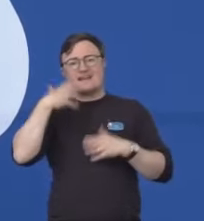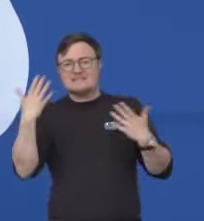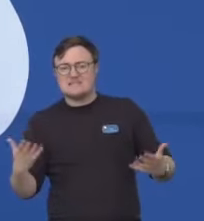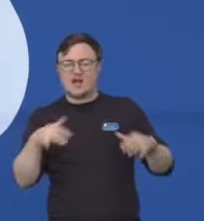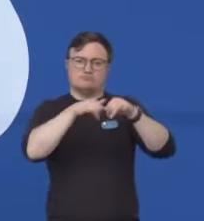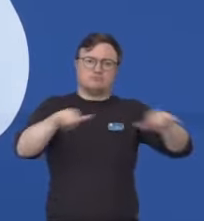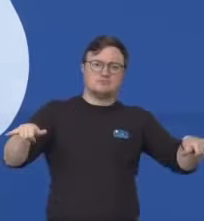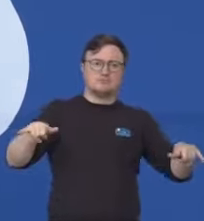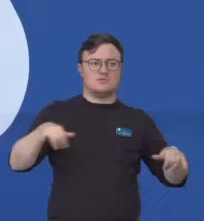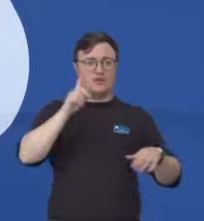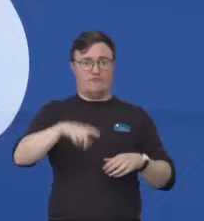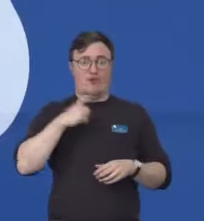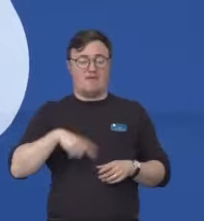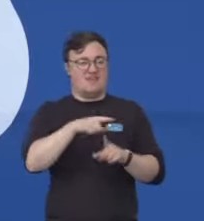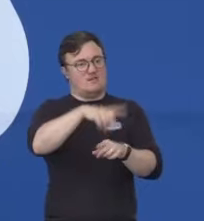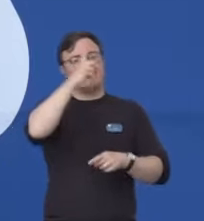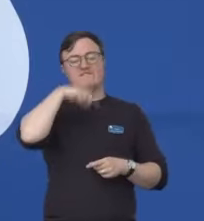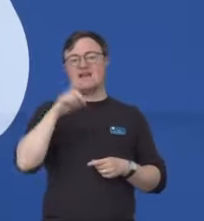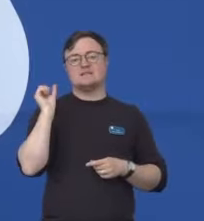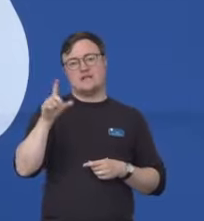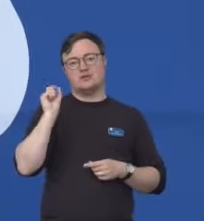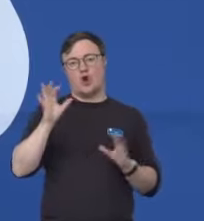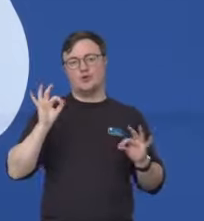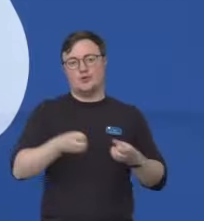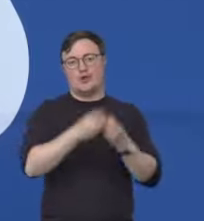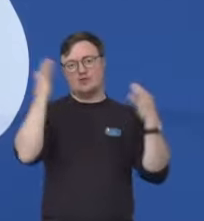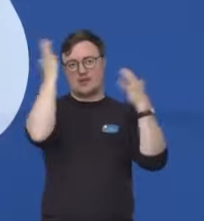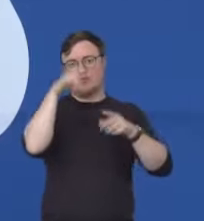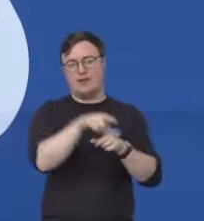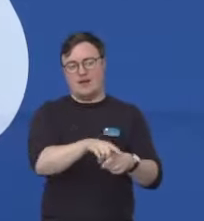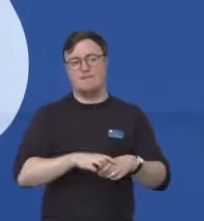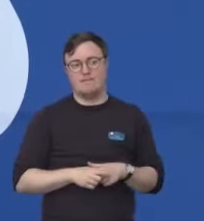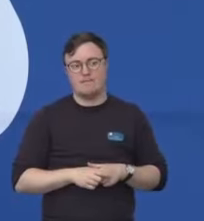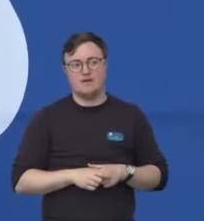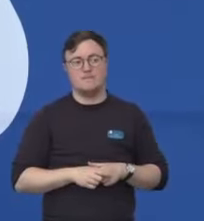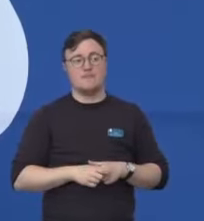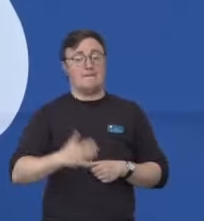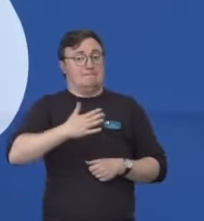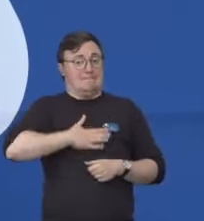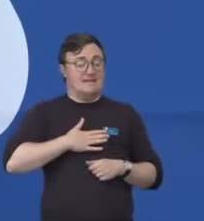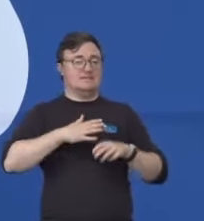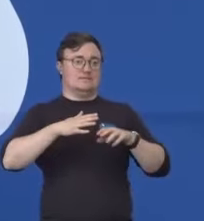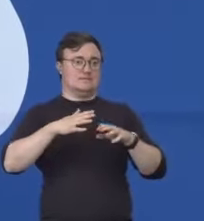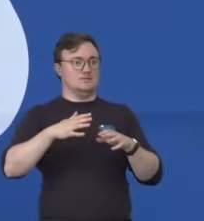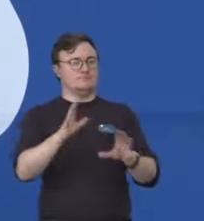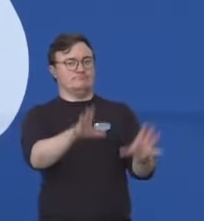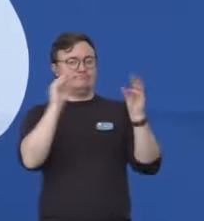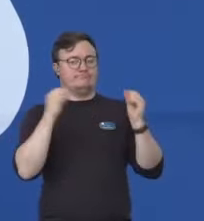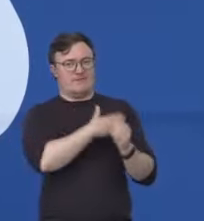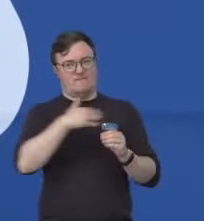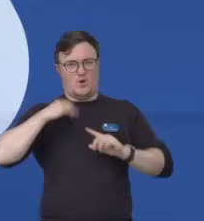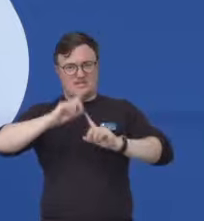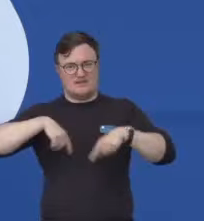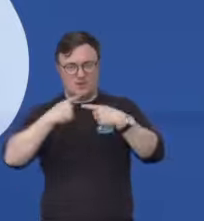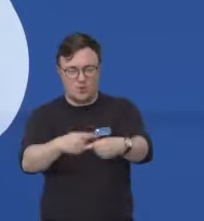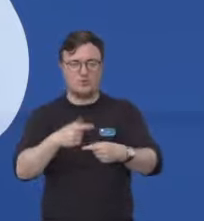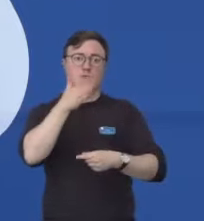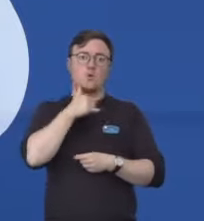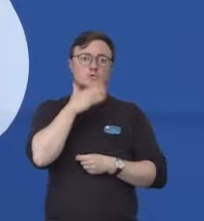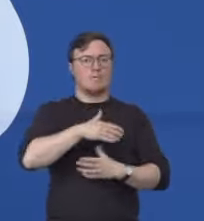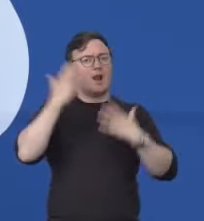signalerar det ju helt fel saker på hur man ska lösa de här problemen. Så som jag känner vår generation, så är det unga som